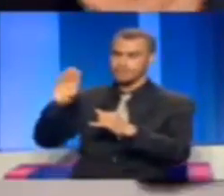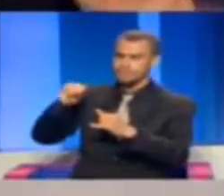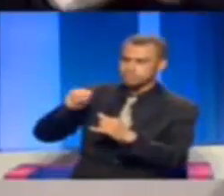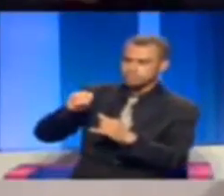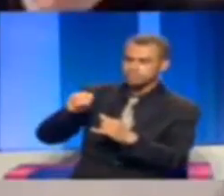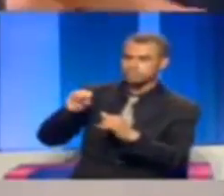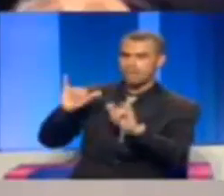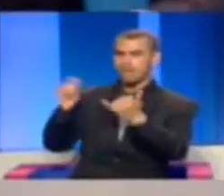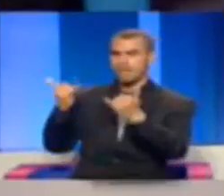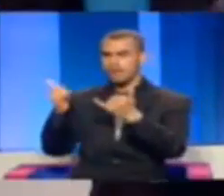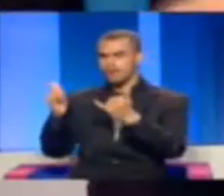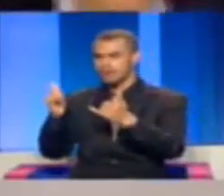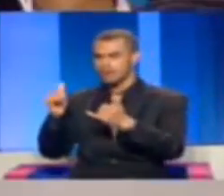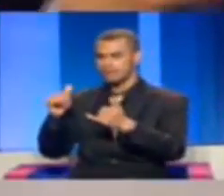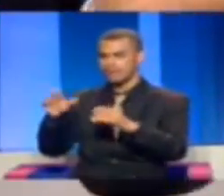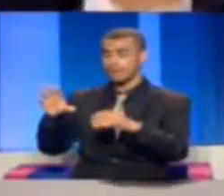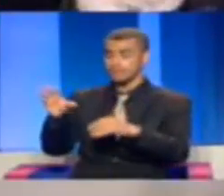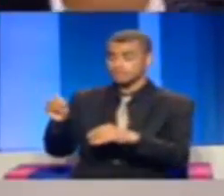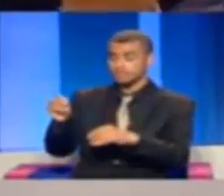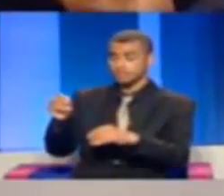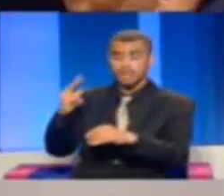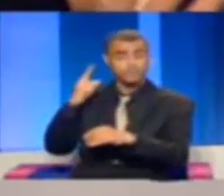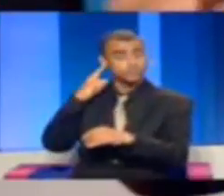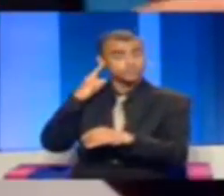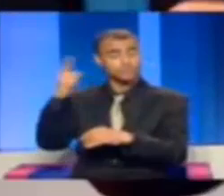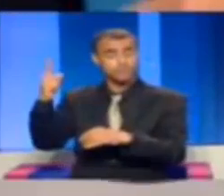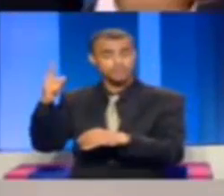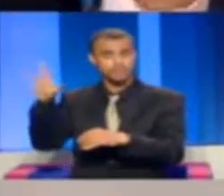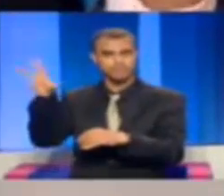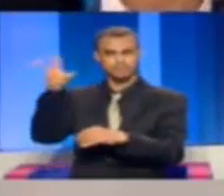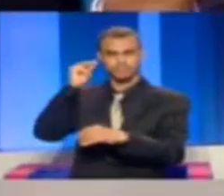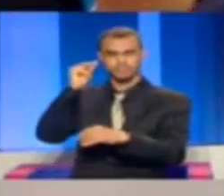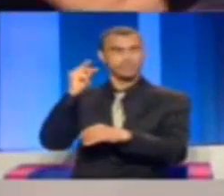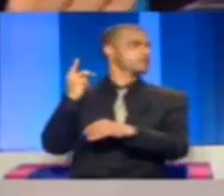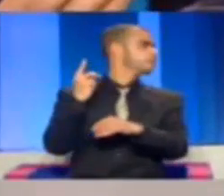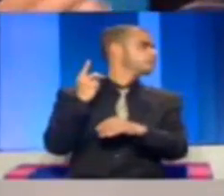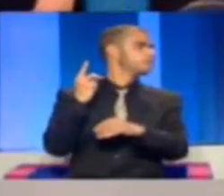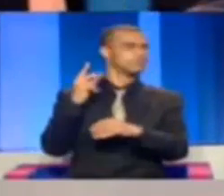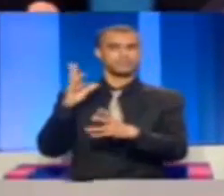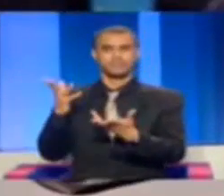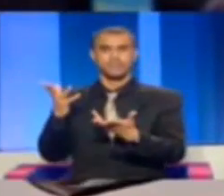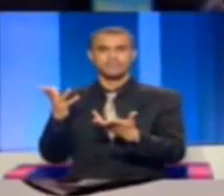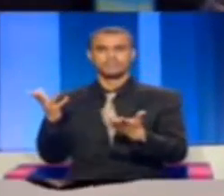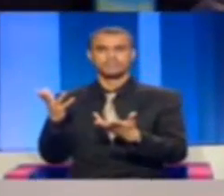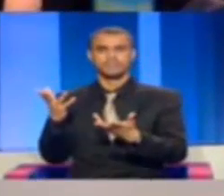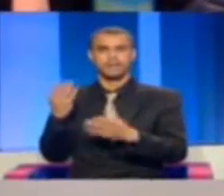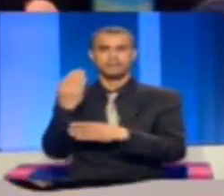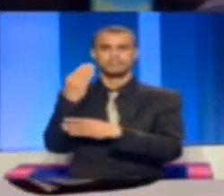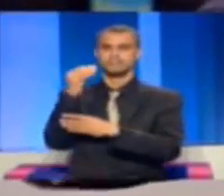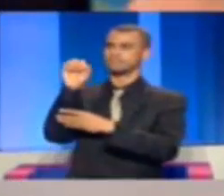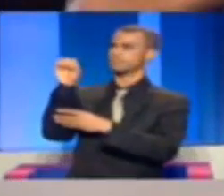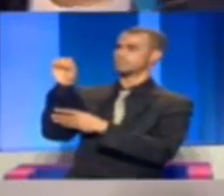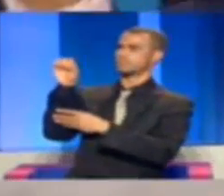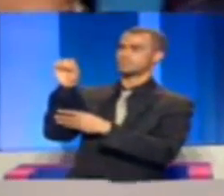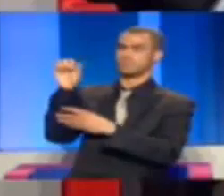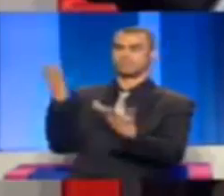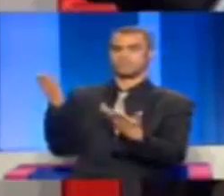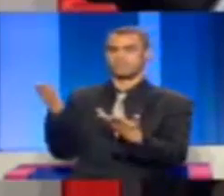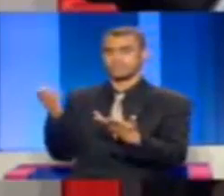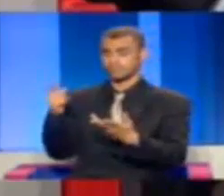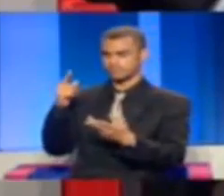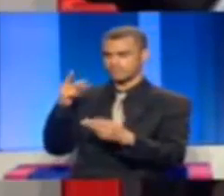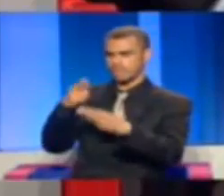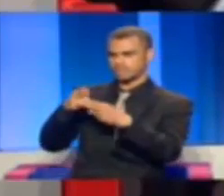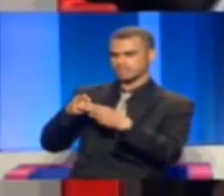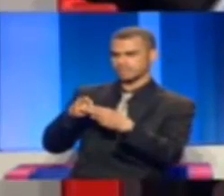تتلقى الوليد ملي تيشوف دوك اللعاب الصوتيه تيبدا تيتجاوب مع دوك اللعاب الصوتيه. تنعيطوا على مثلا ملي تنادي الطفل بالاسم ديالو الطفل تيتجاوب مع